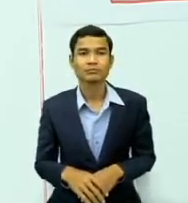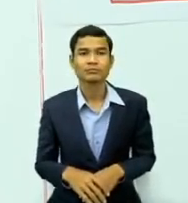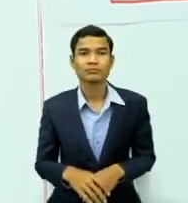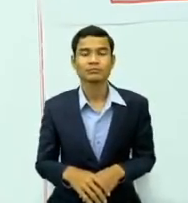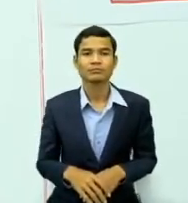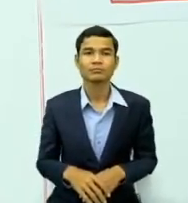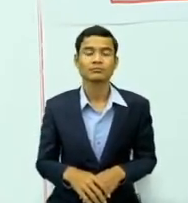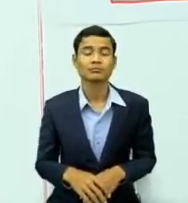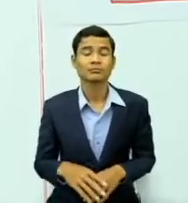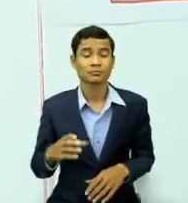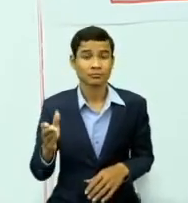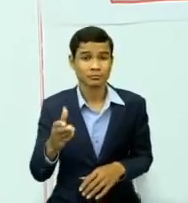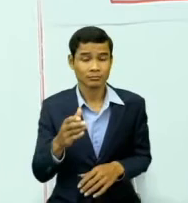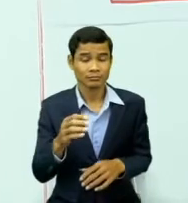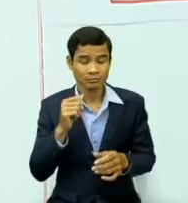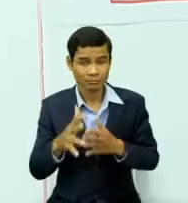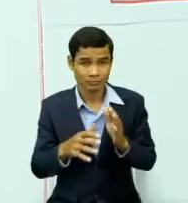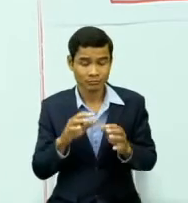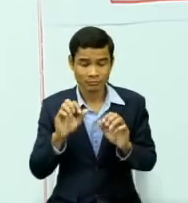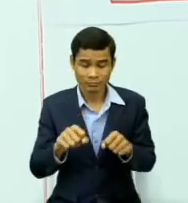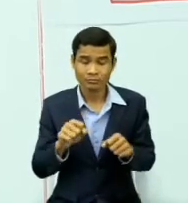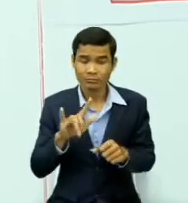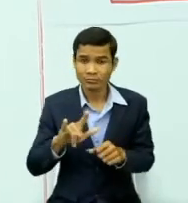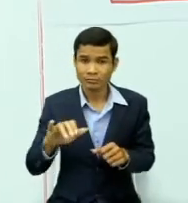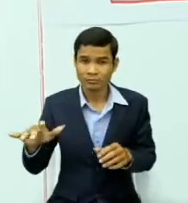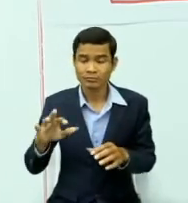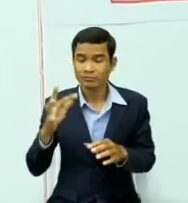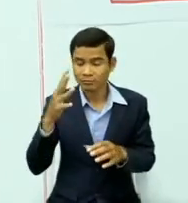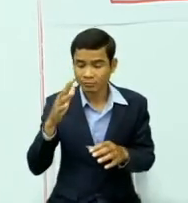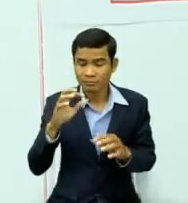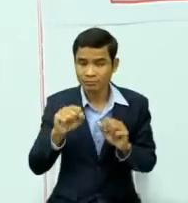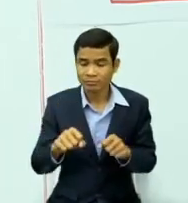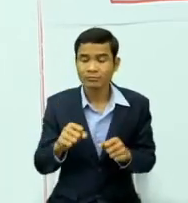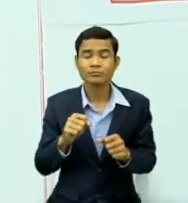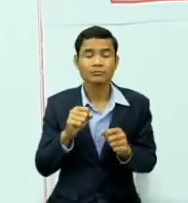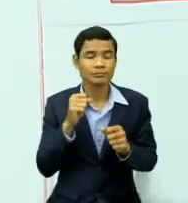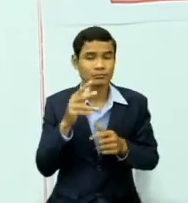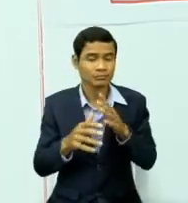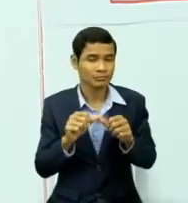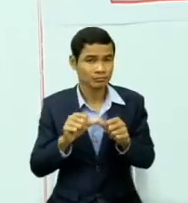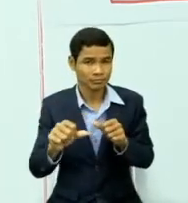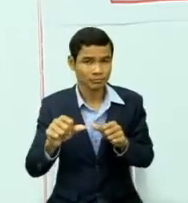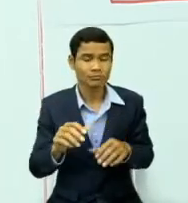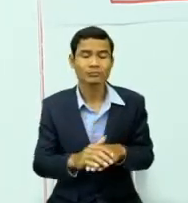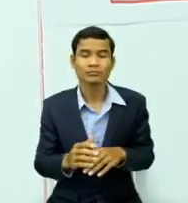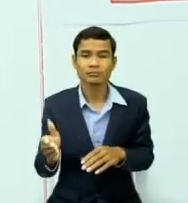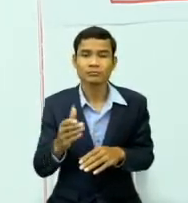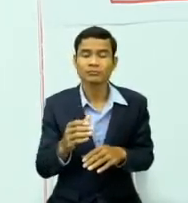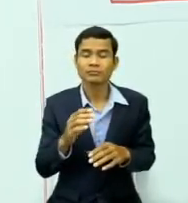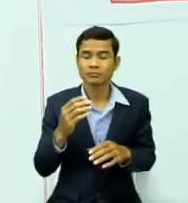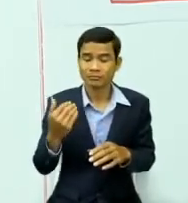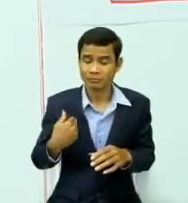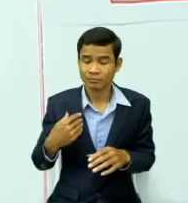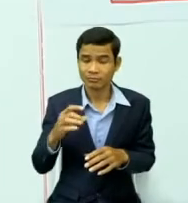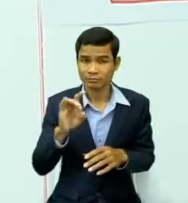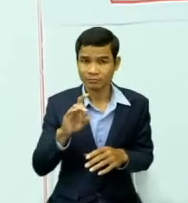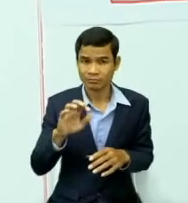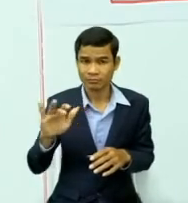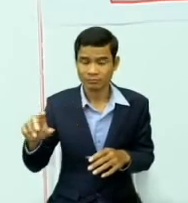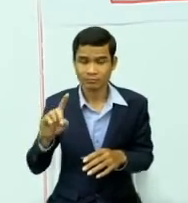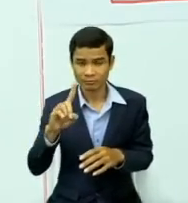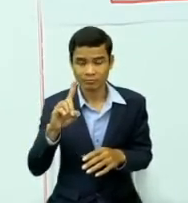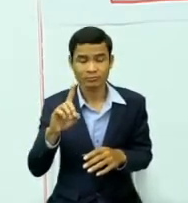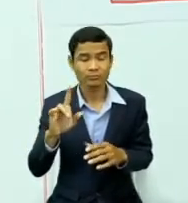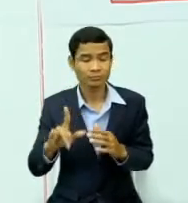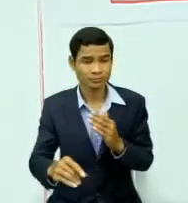cha ai lấy con ăn ai cũng bay xong bạc cọp để hai nè con nó tại lớn nè cứ nâng miến chạp chân chân nè mùi tiết chà